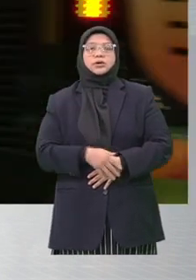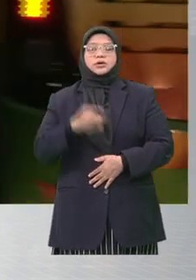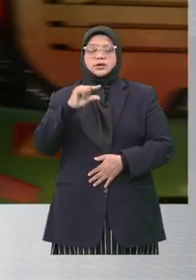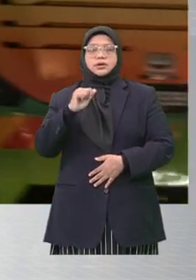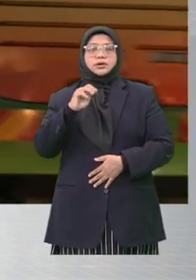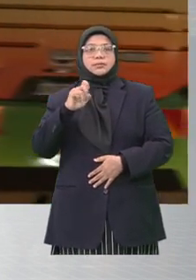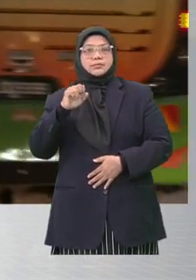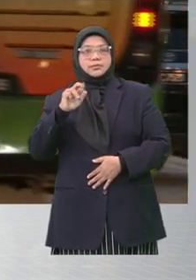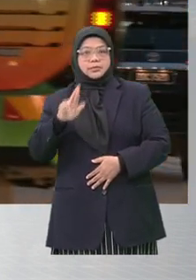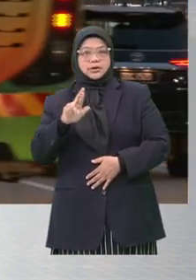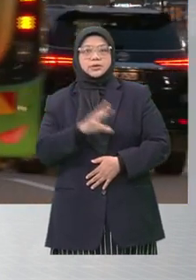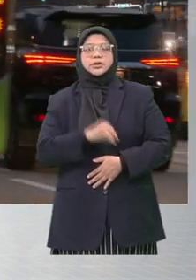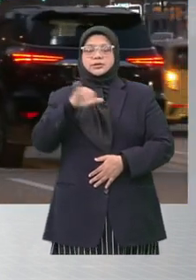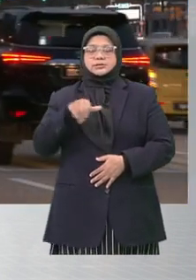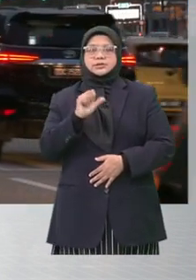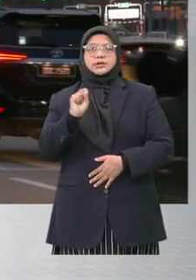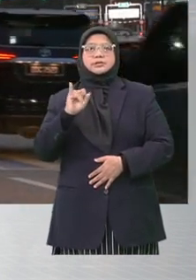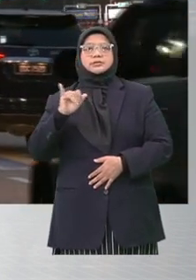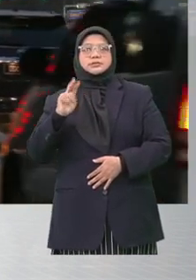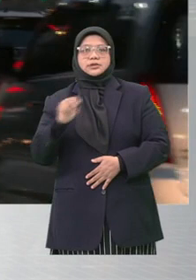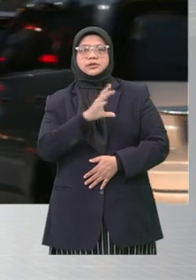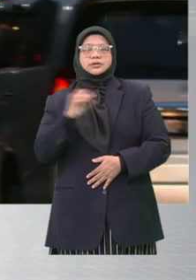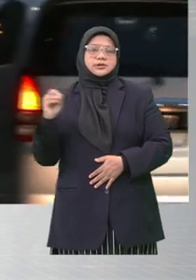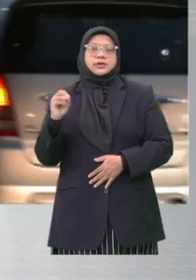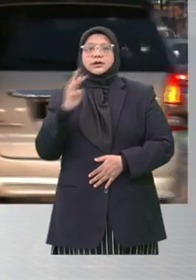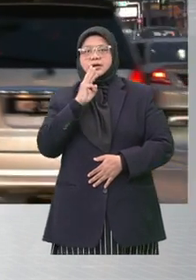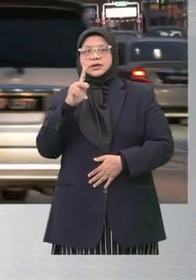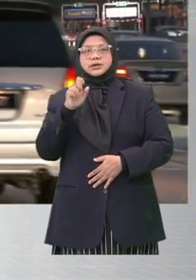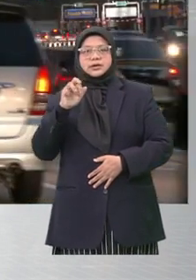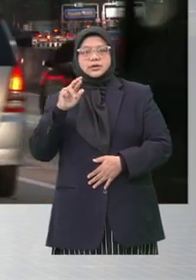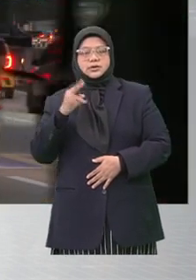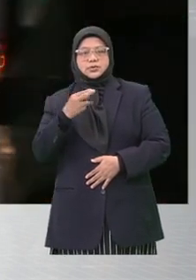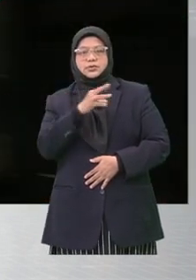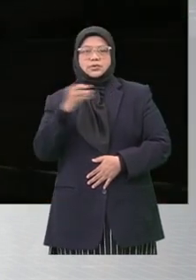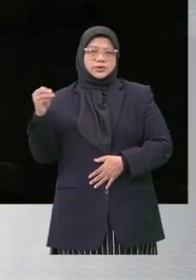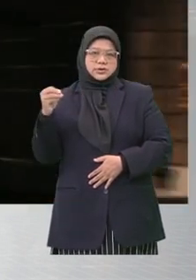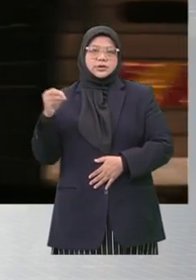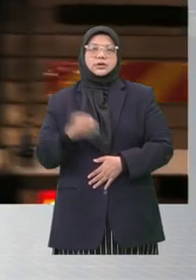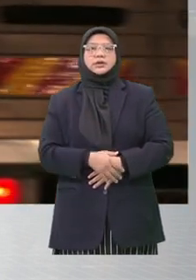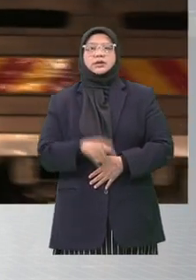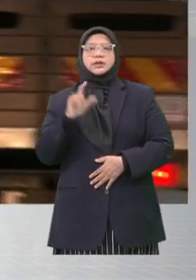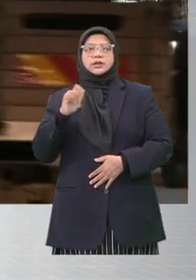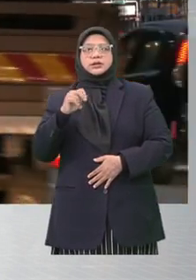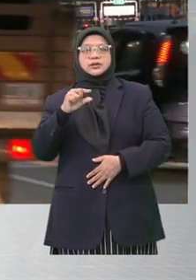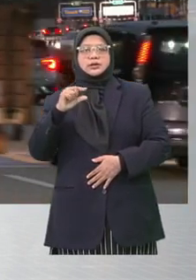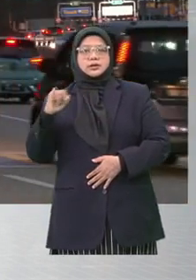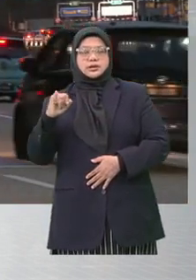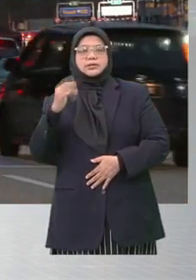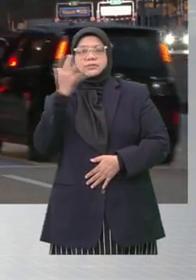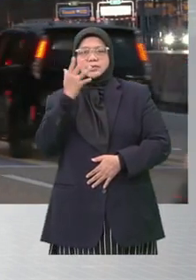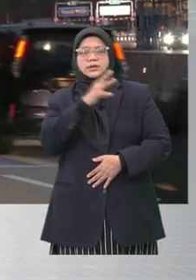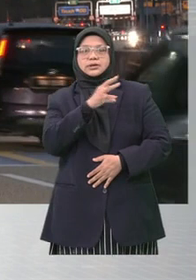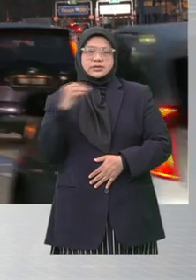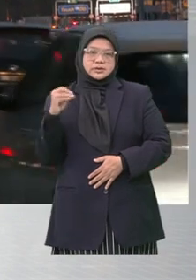dari Tangkak menuju ke Jasin, dari Aikroh menuju ke Sipak 4, dari hentian Pedas Tinggi menuju ke Pedas Tinggi dan